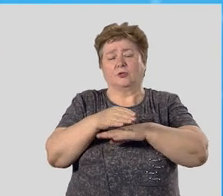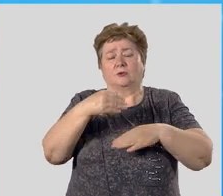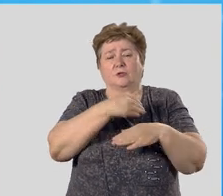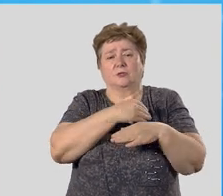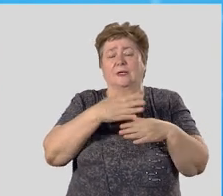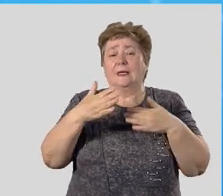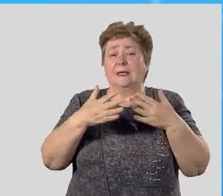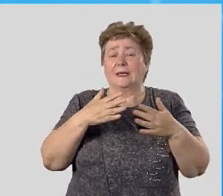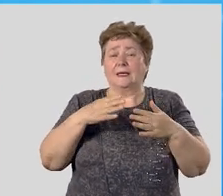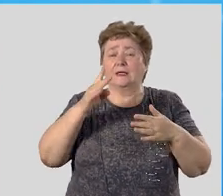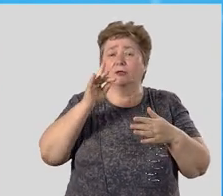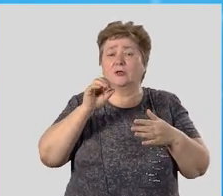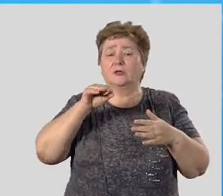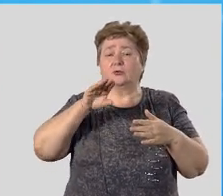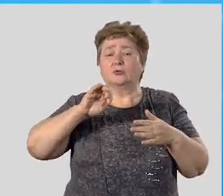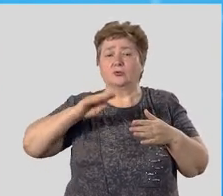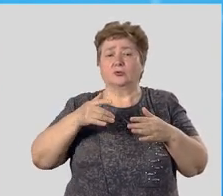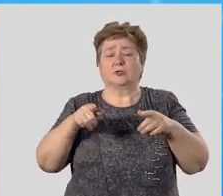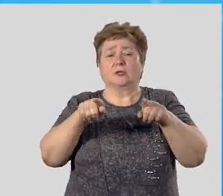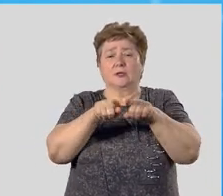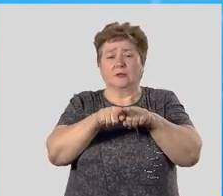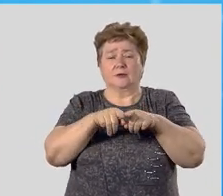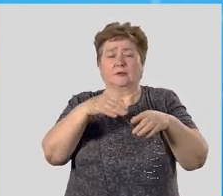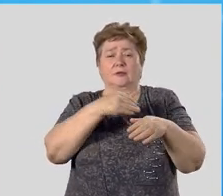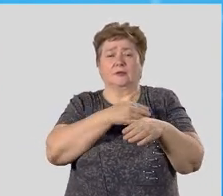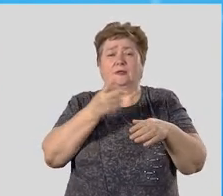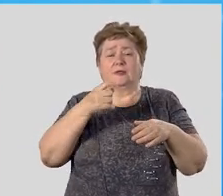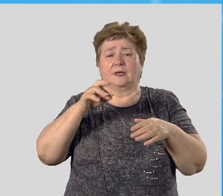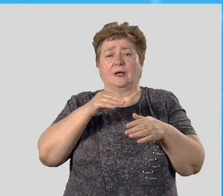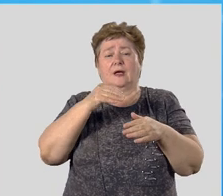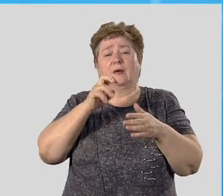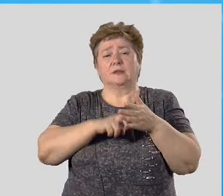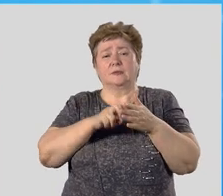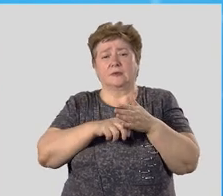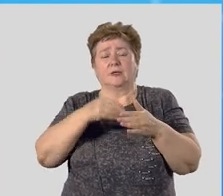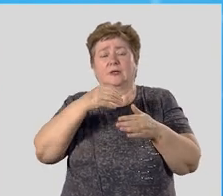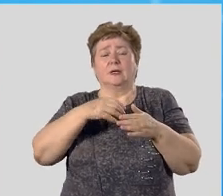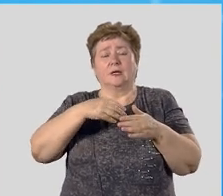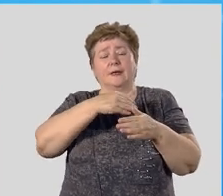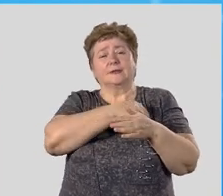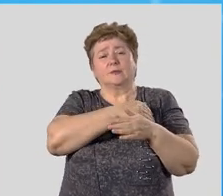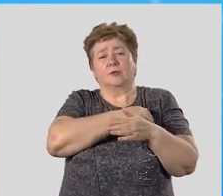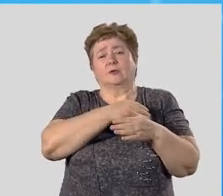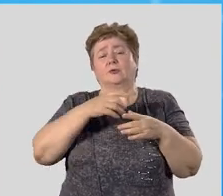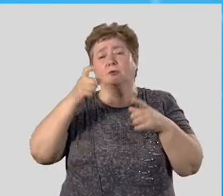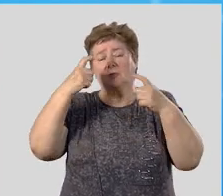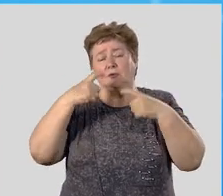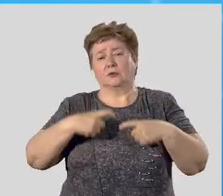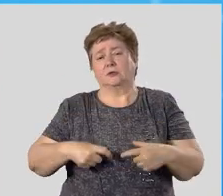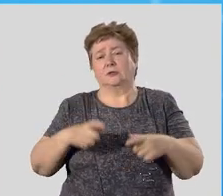термометре, или ртутью, как в термометре для измерения температуры тела человека.